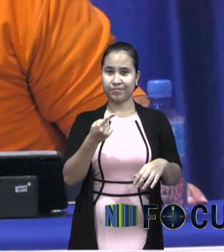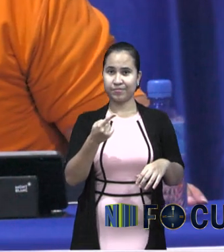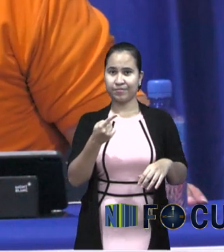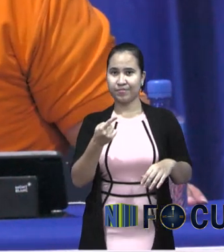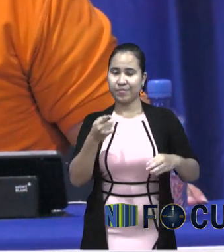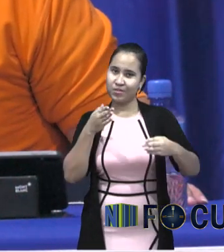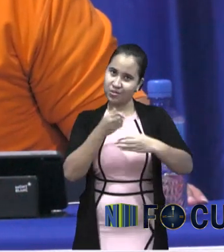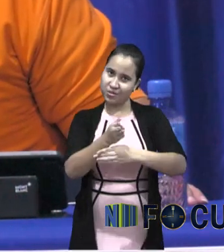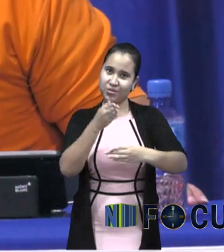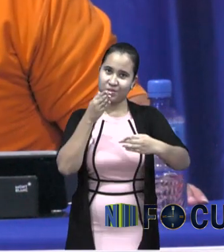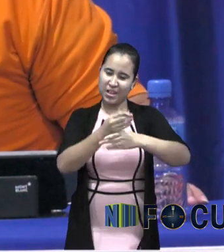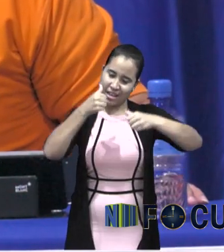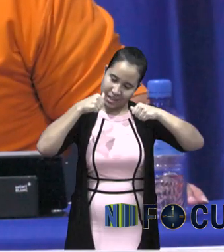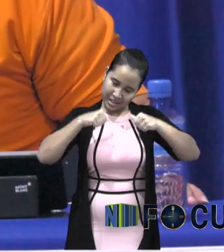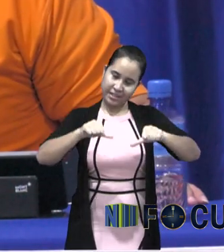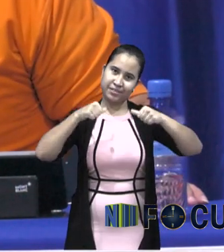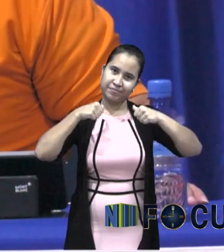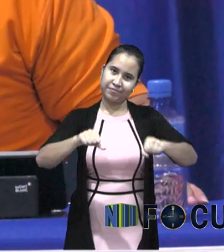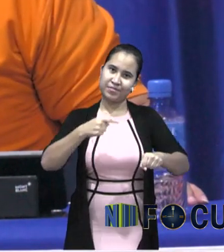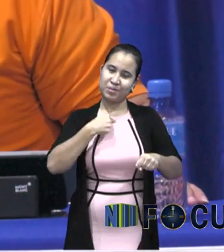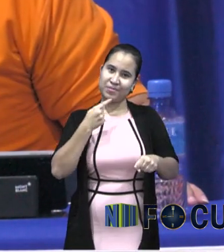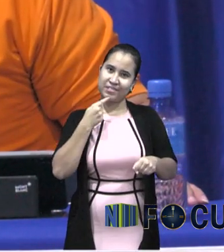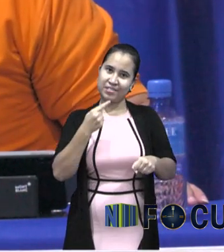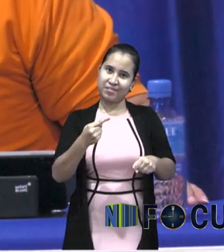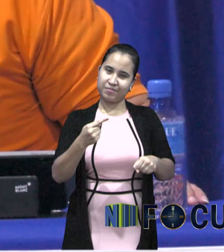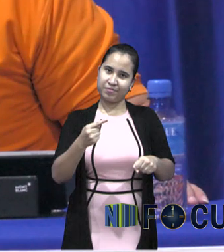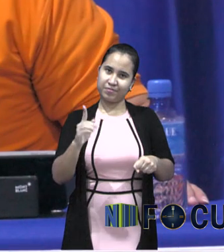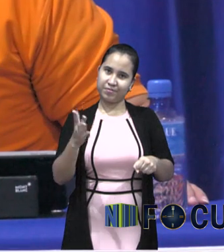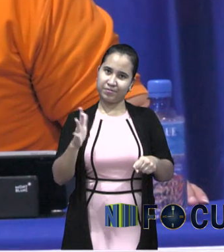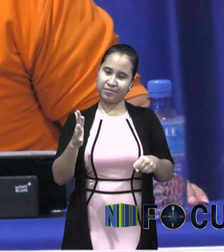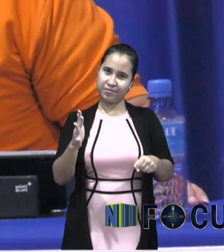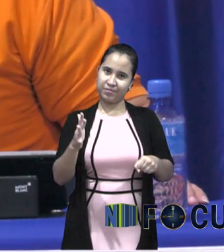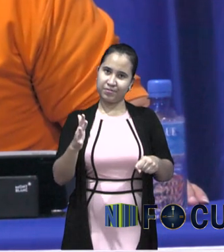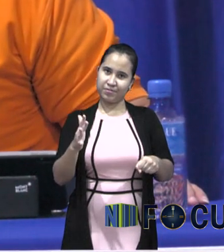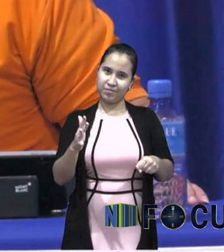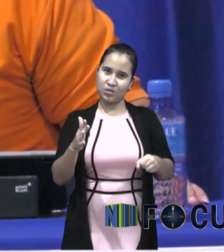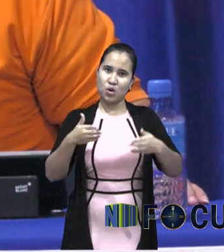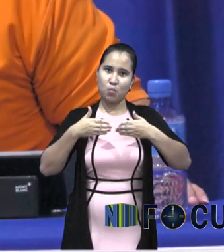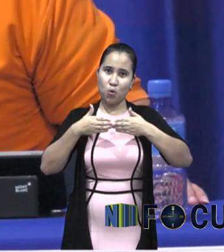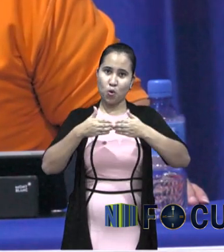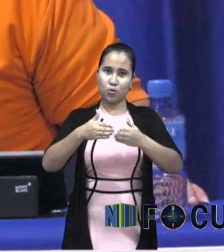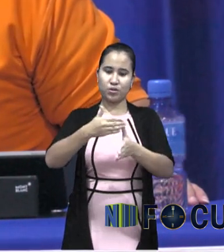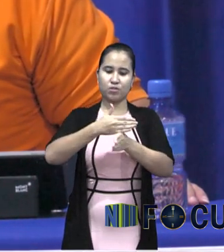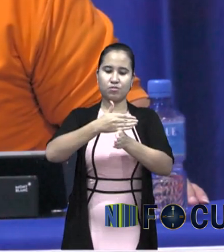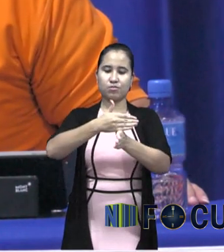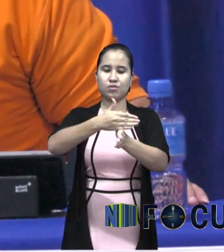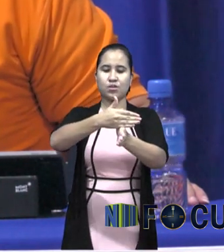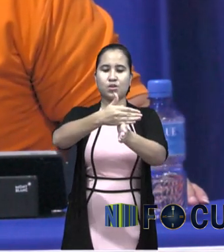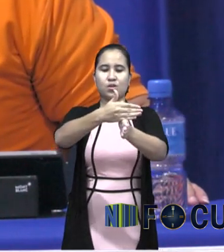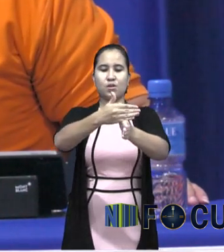steeds bezig zijn aan te scherpen. Ik moet melden dat onder andere, u zult merken dat er de schoeners die lagen bij de